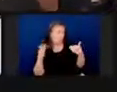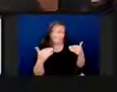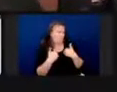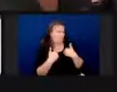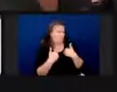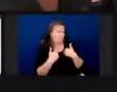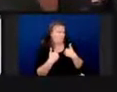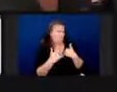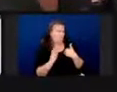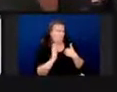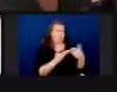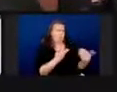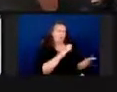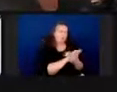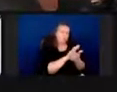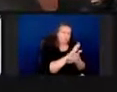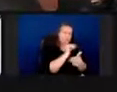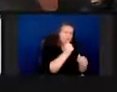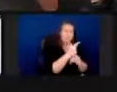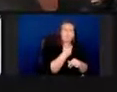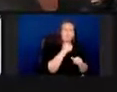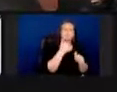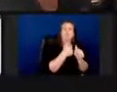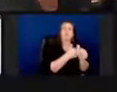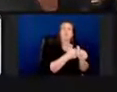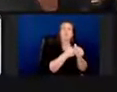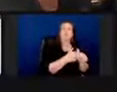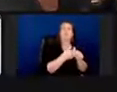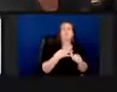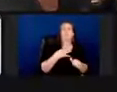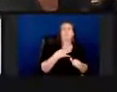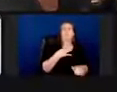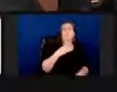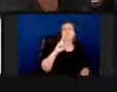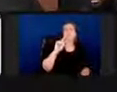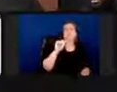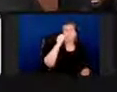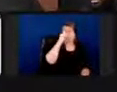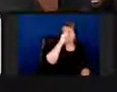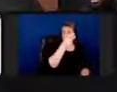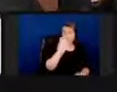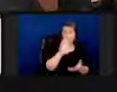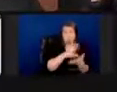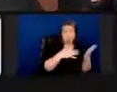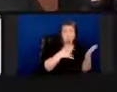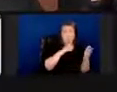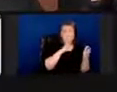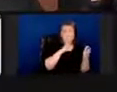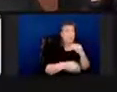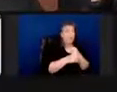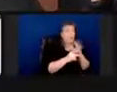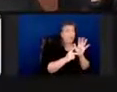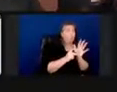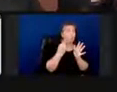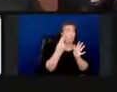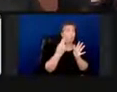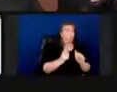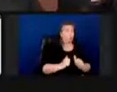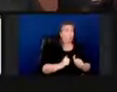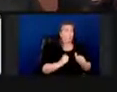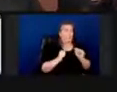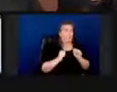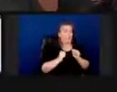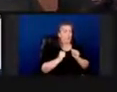zana ya kufuatilia data ya wanafunzi ambao wangependa kujiunga na shule zetu